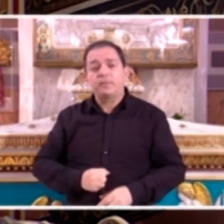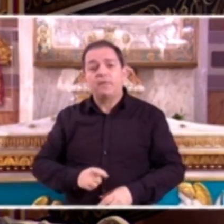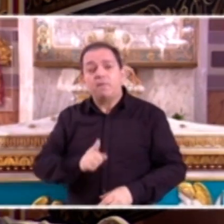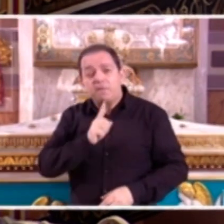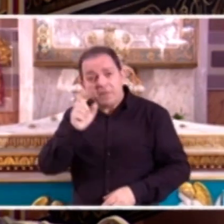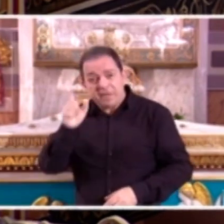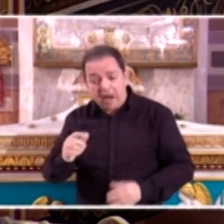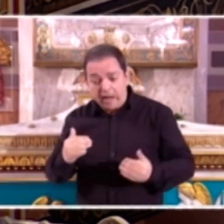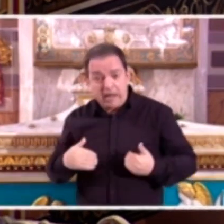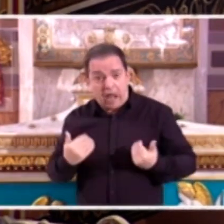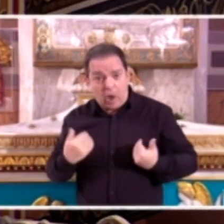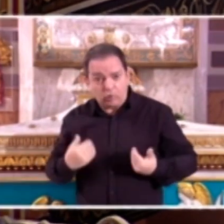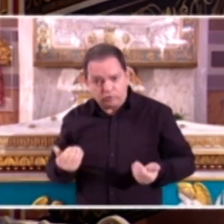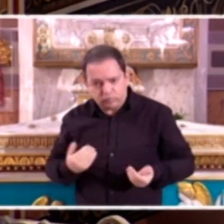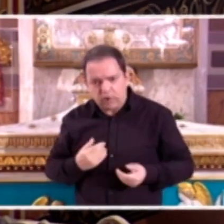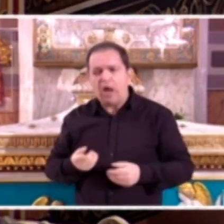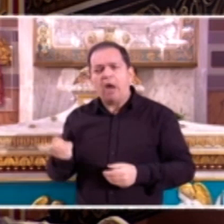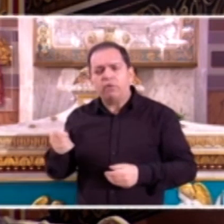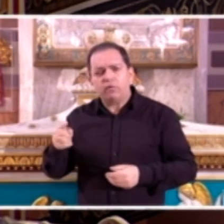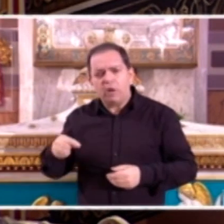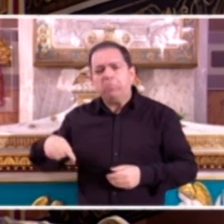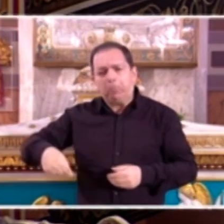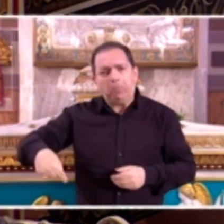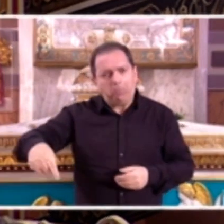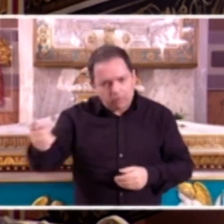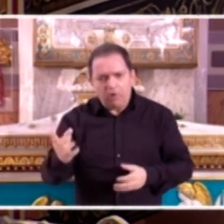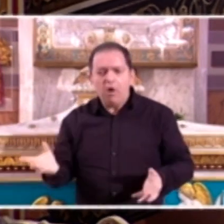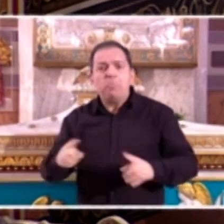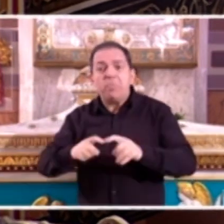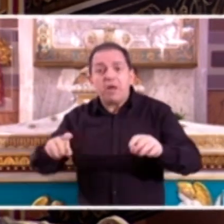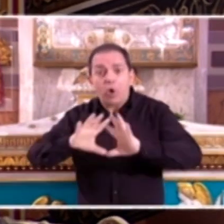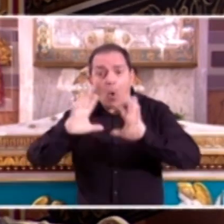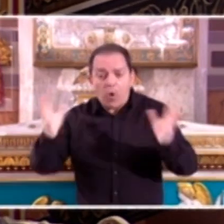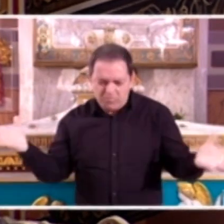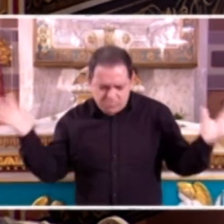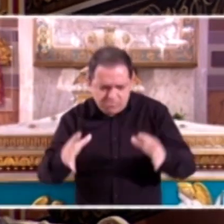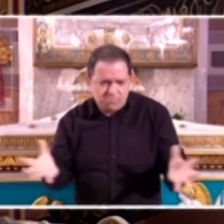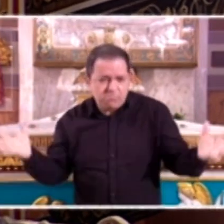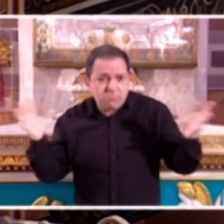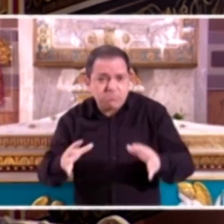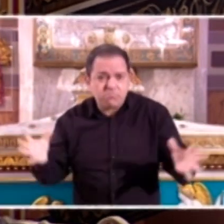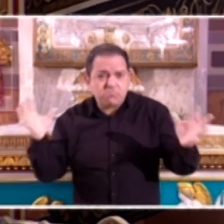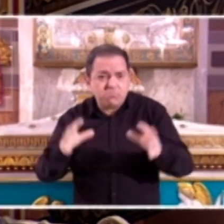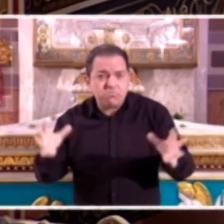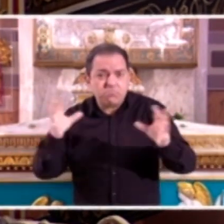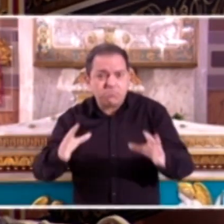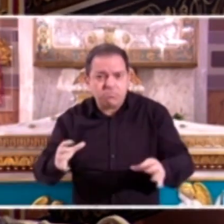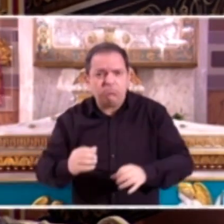Και με του πολλά σημέρα συναγαγών απαντά ο νεότερος Υιός,